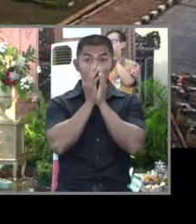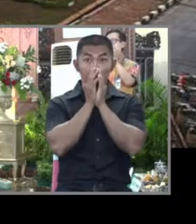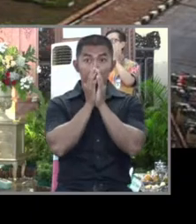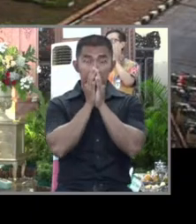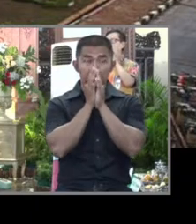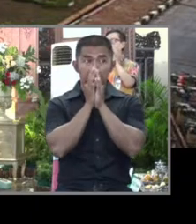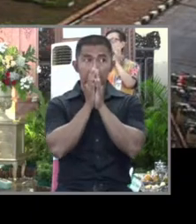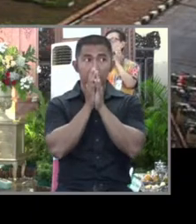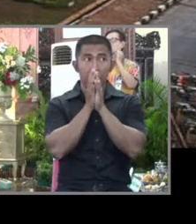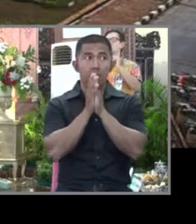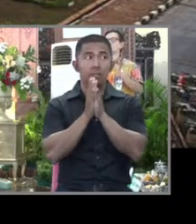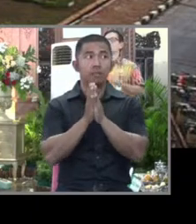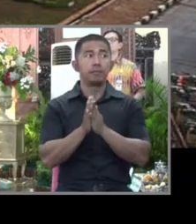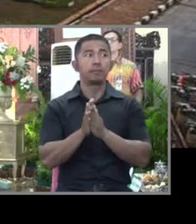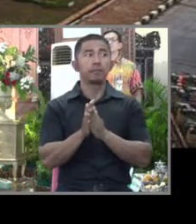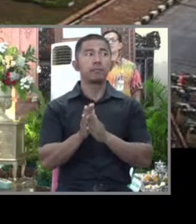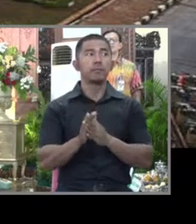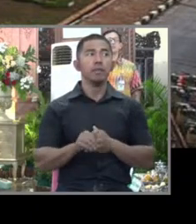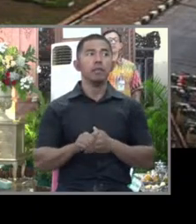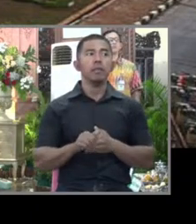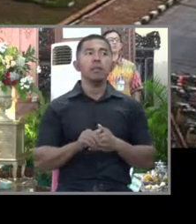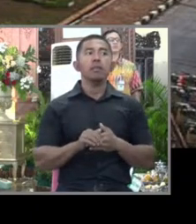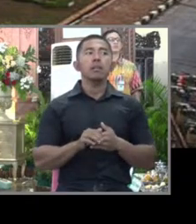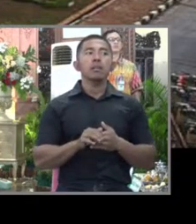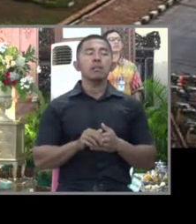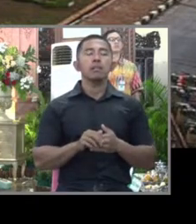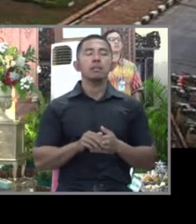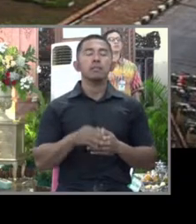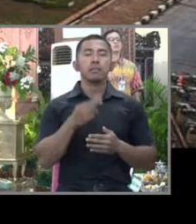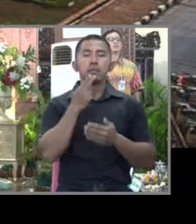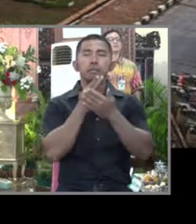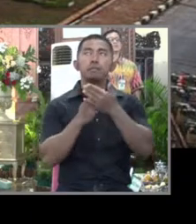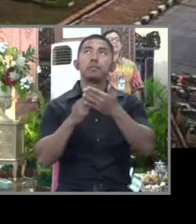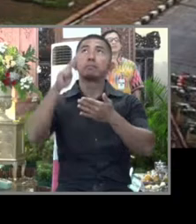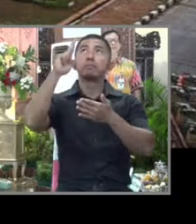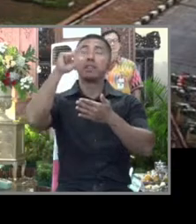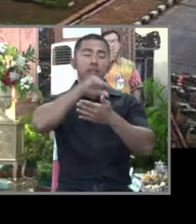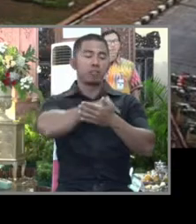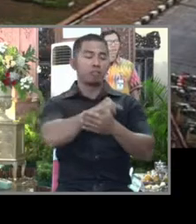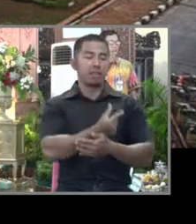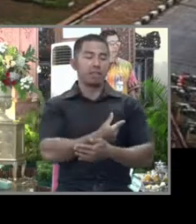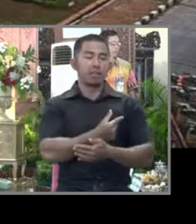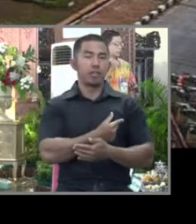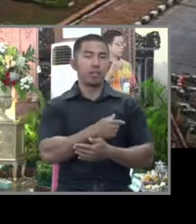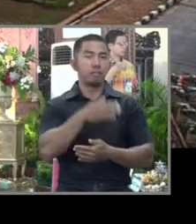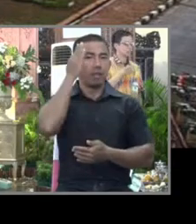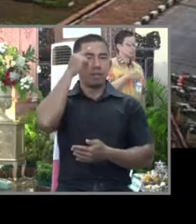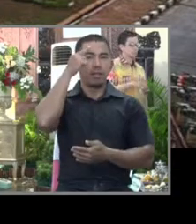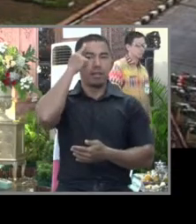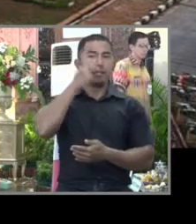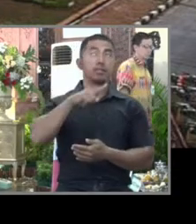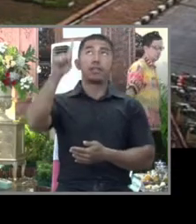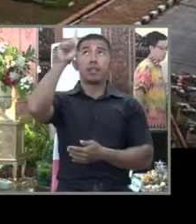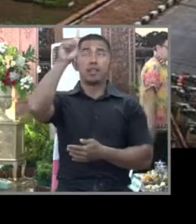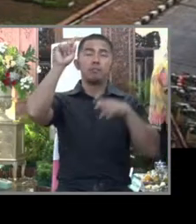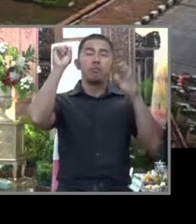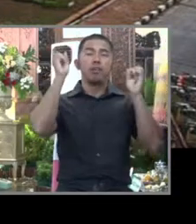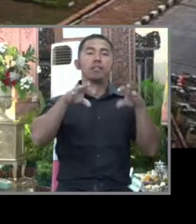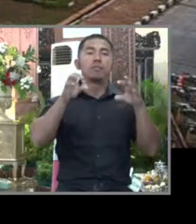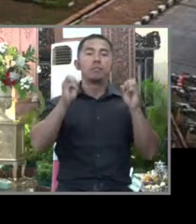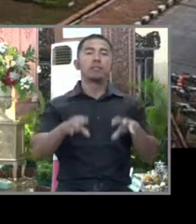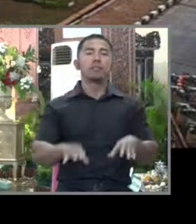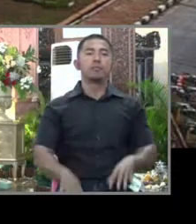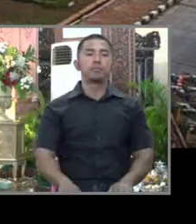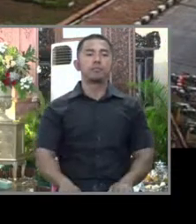hai hai a smile rohmani Rohim Assalamualaikum warahmatullahi